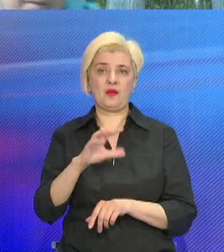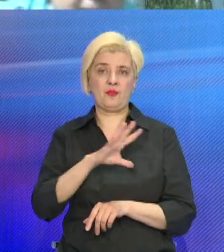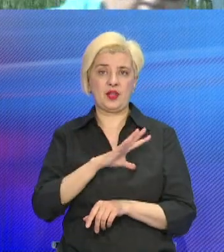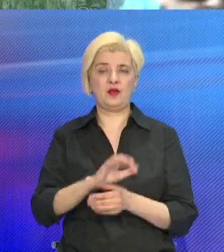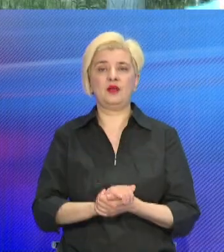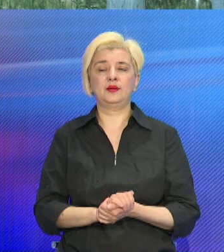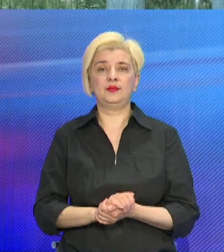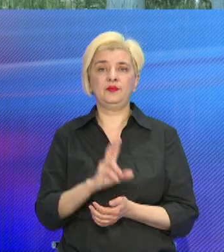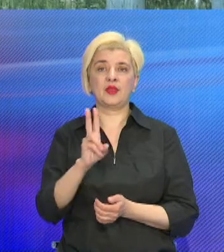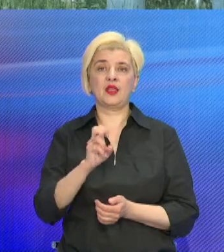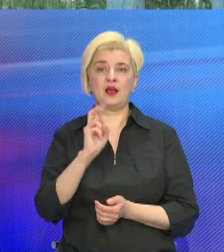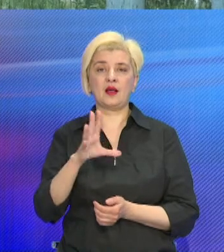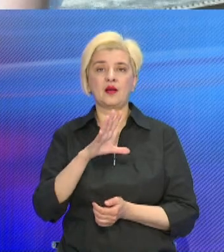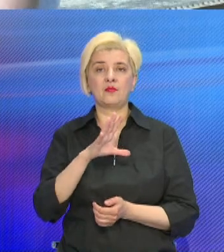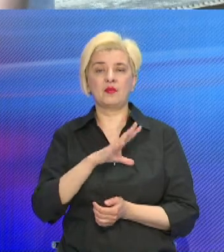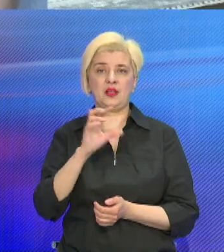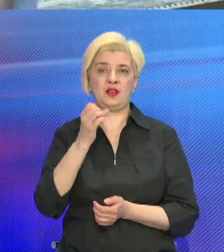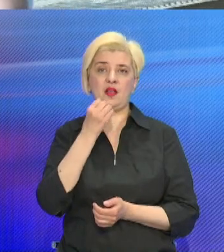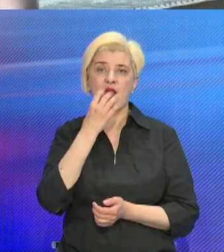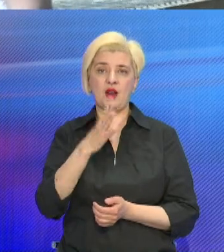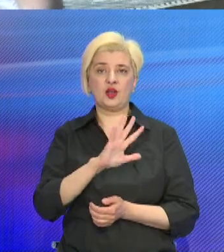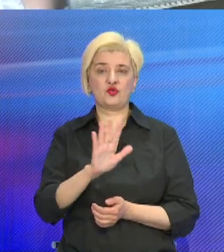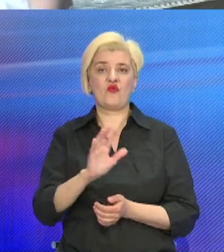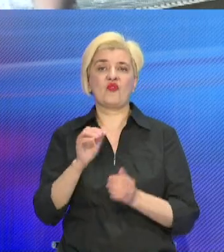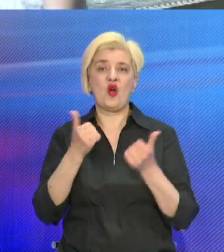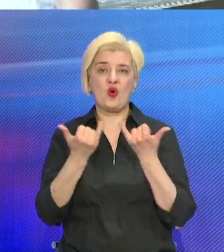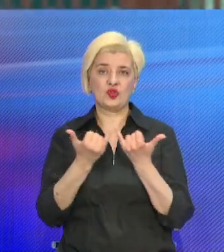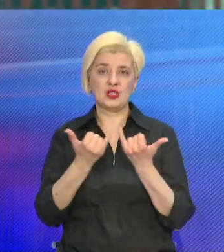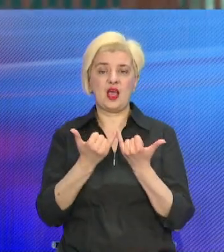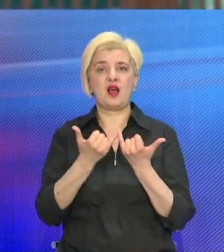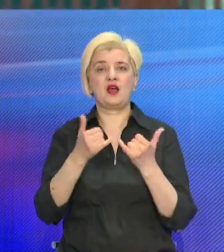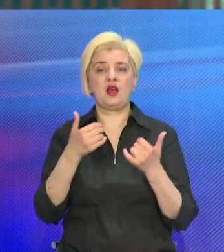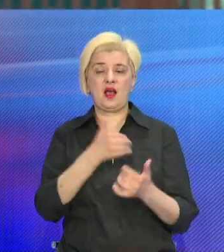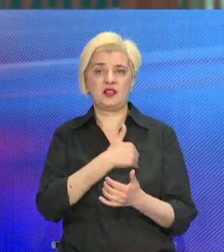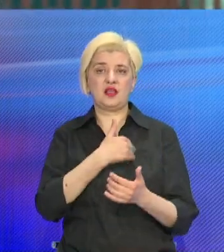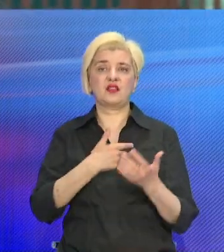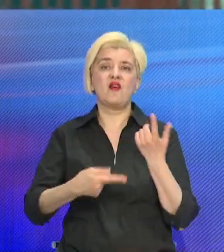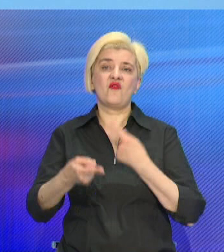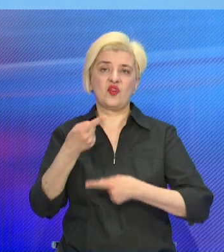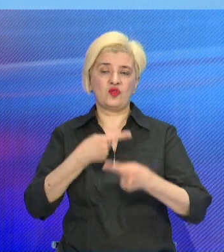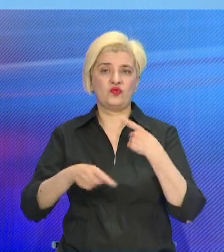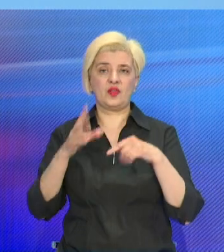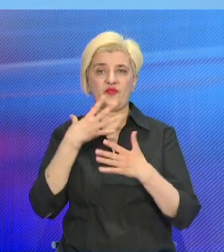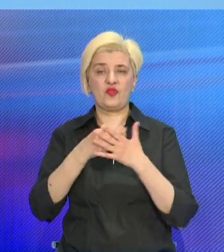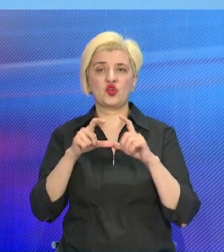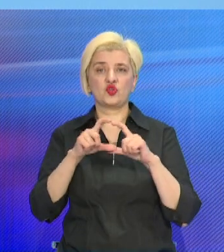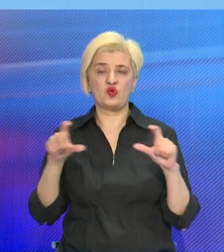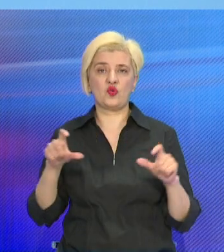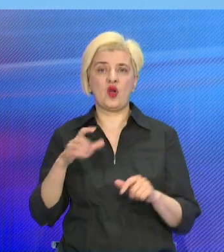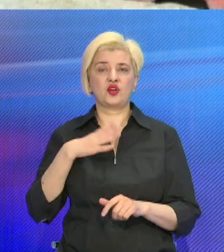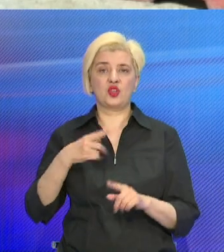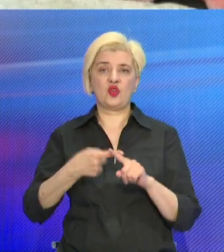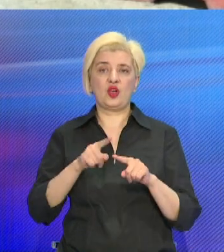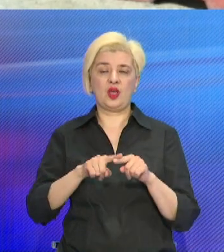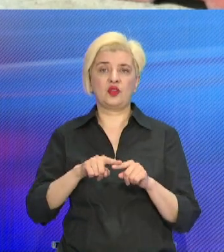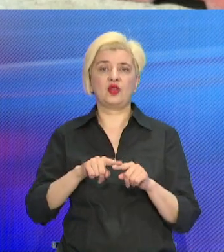было добра у гостях, и дети, и педагоги чакают, коли смогут вернуться в свою школу. Чакают этой подеи и батьки. Мы, конечно, очень рады, что в